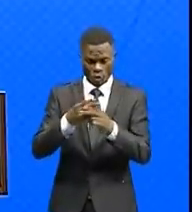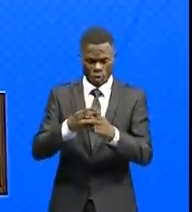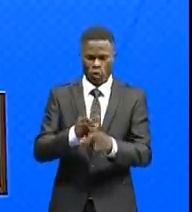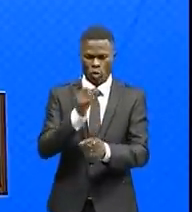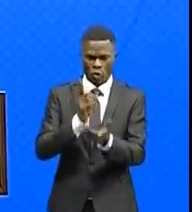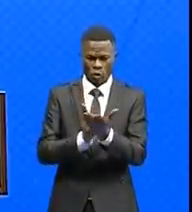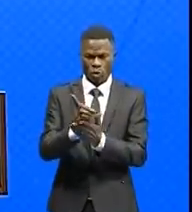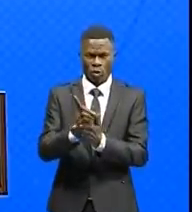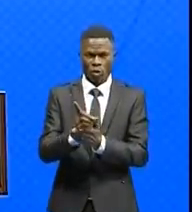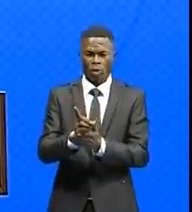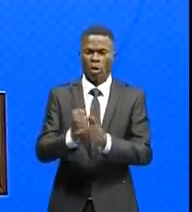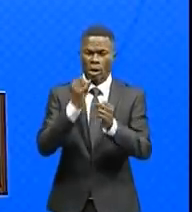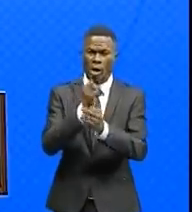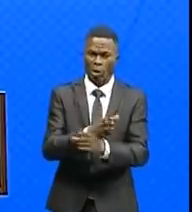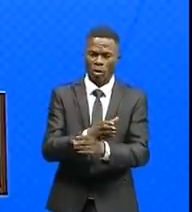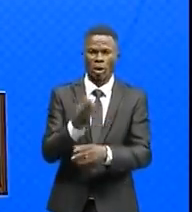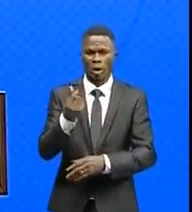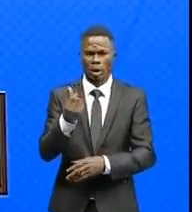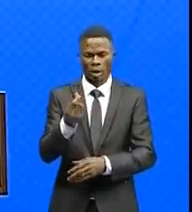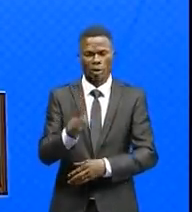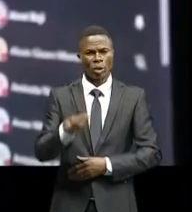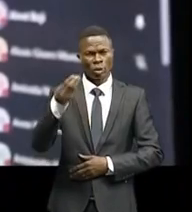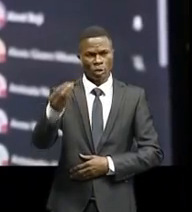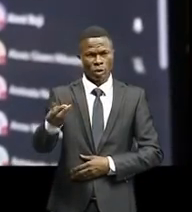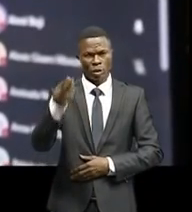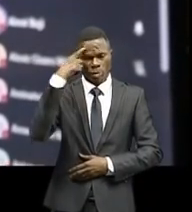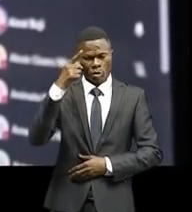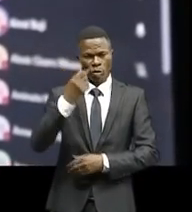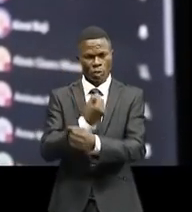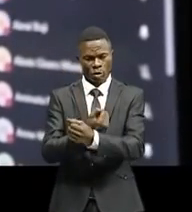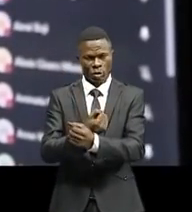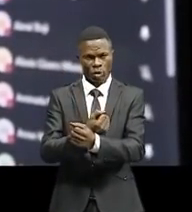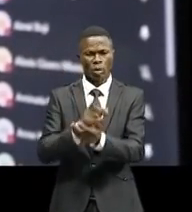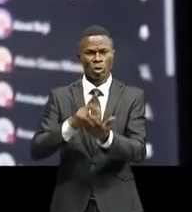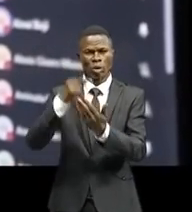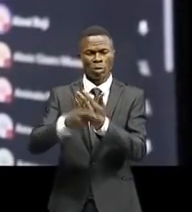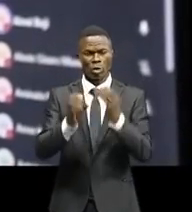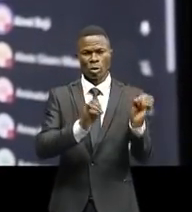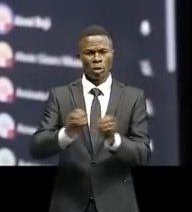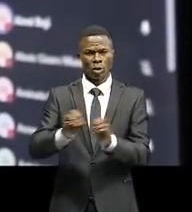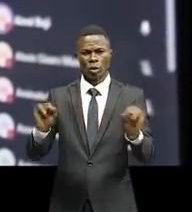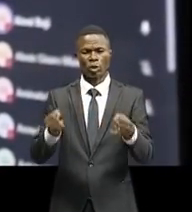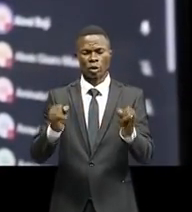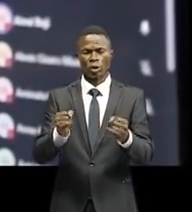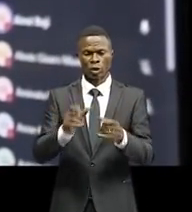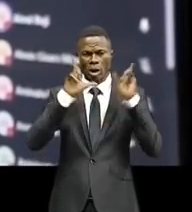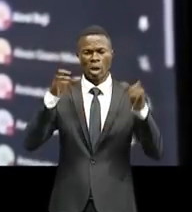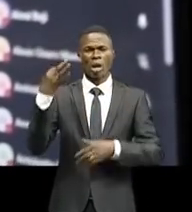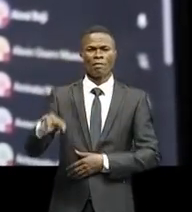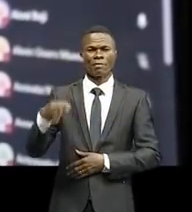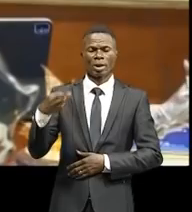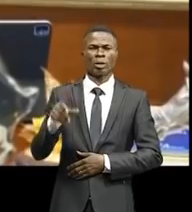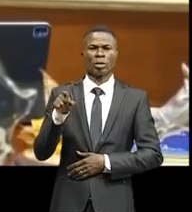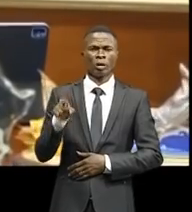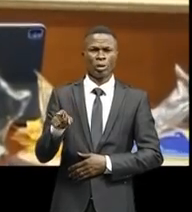célérité et à la disponibilité des moyens financiers pour respecter les échéances de l'organisation de ces importants Jeux de la